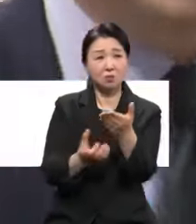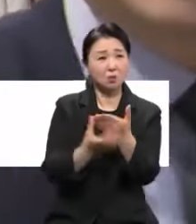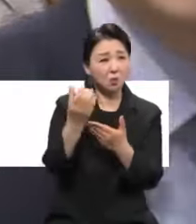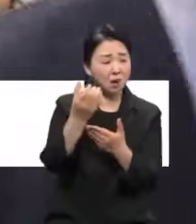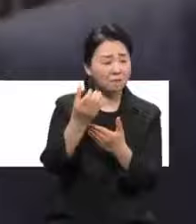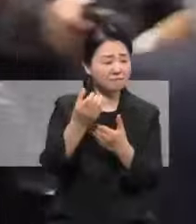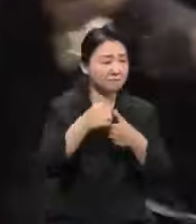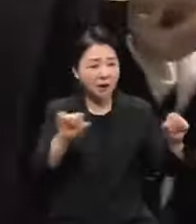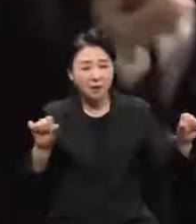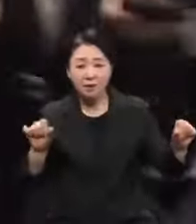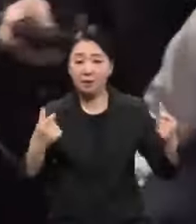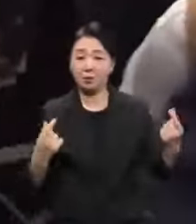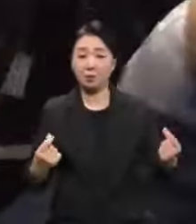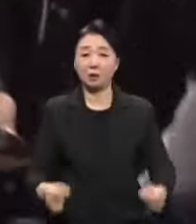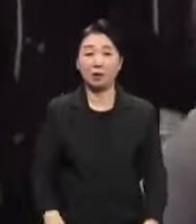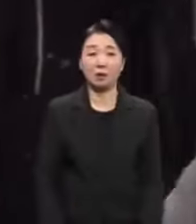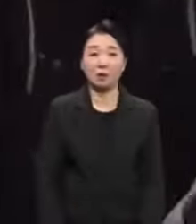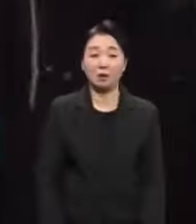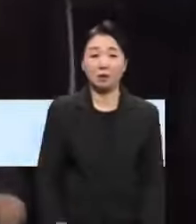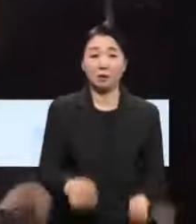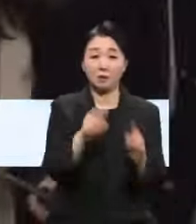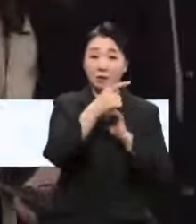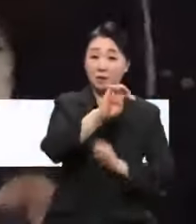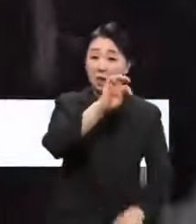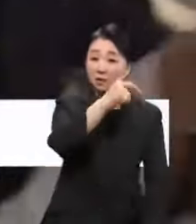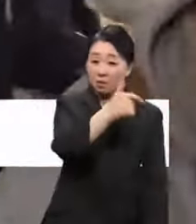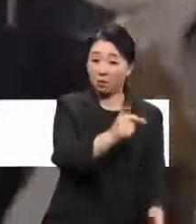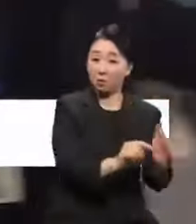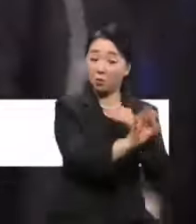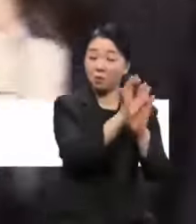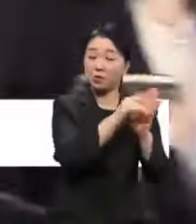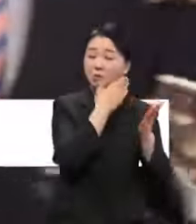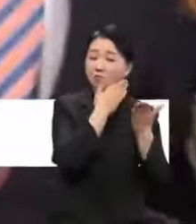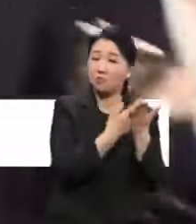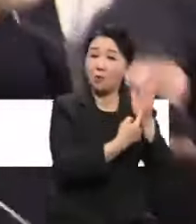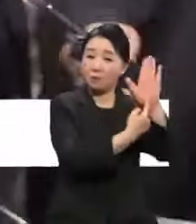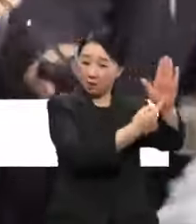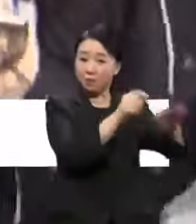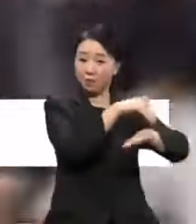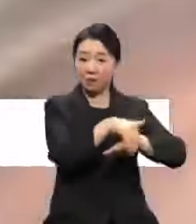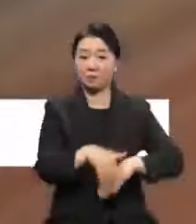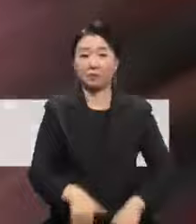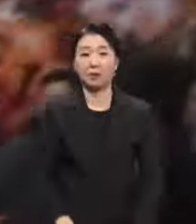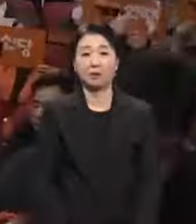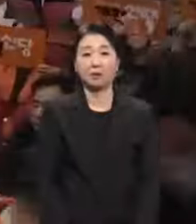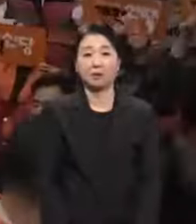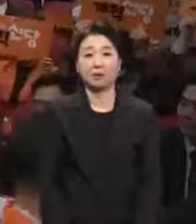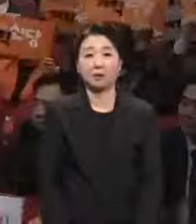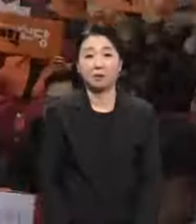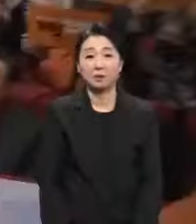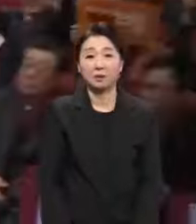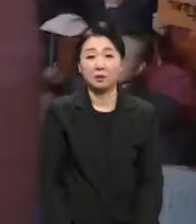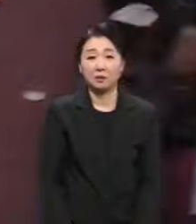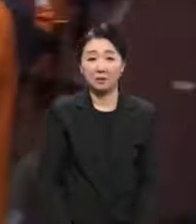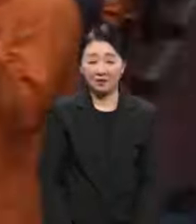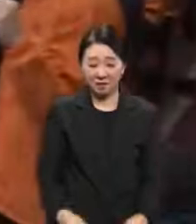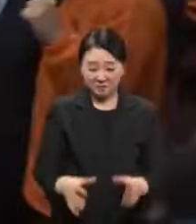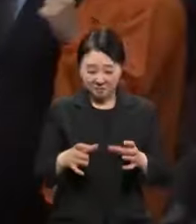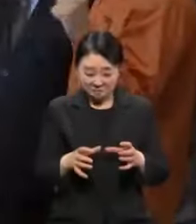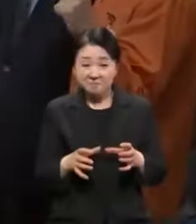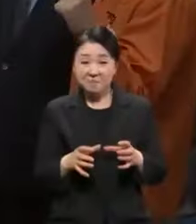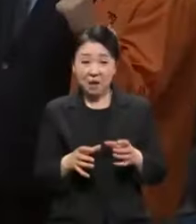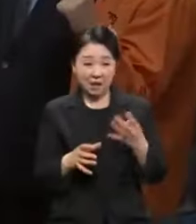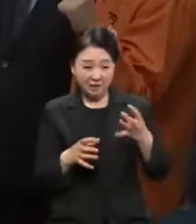마찬가지입니다. 이런 가운데 이낙연 대표는 오늘 오전 중대 발표를 예고한 상태입니다. 한편 제3지대 4개 세력이